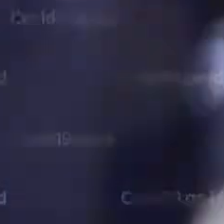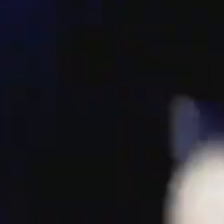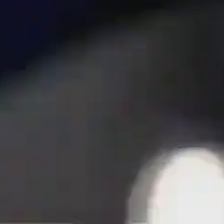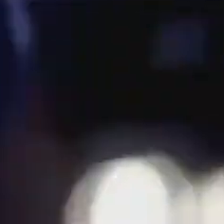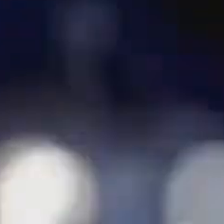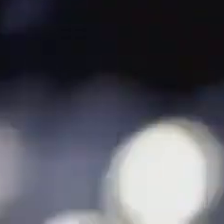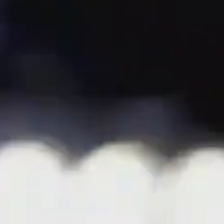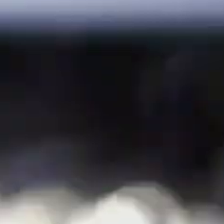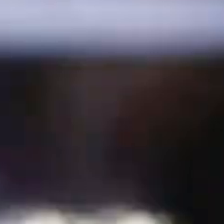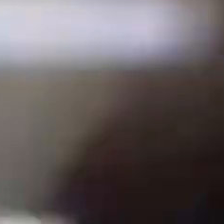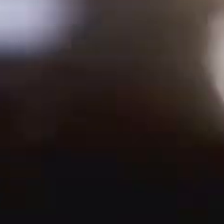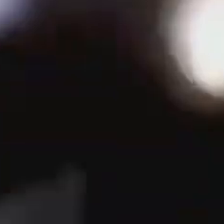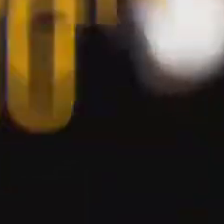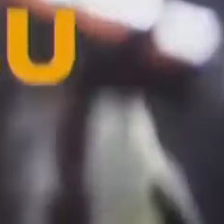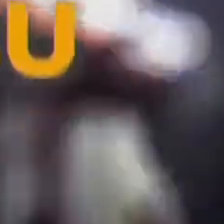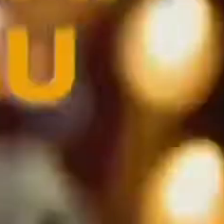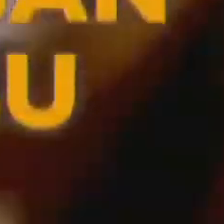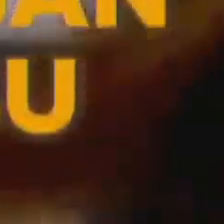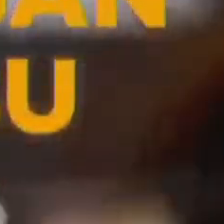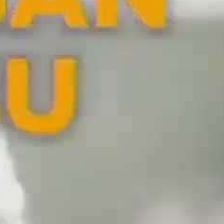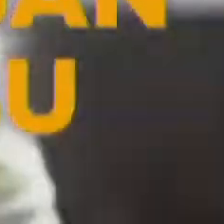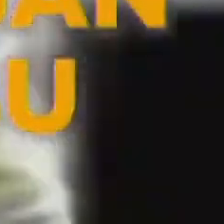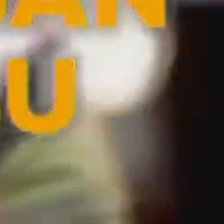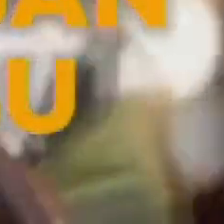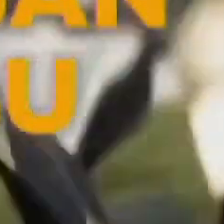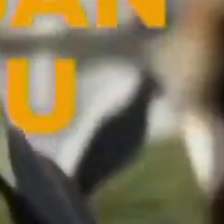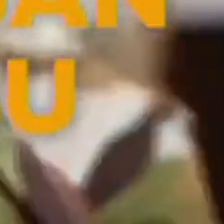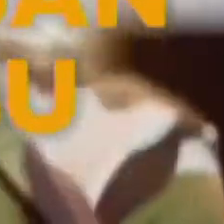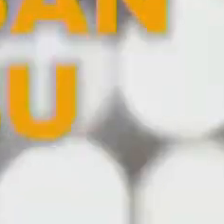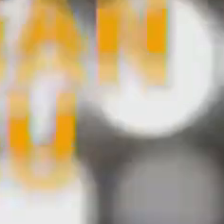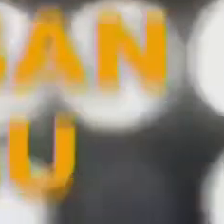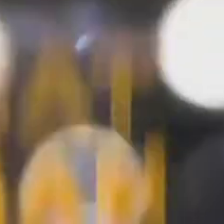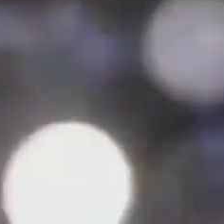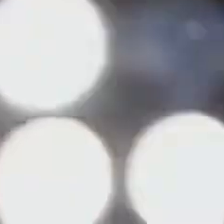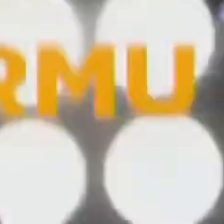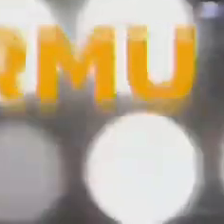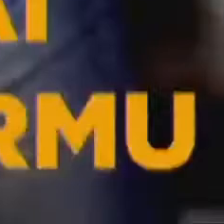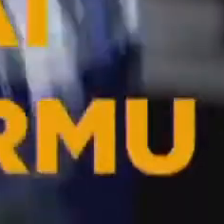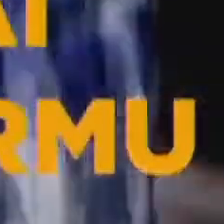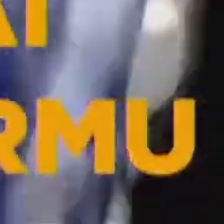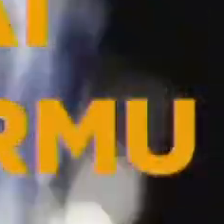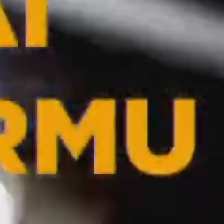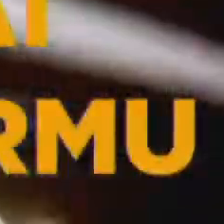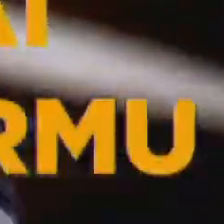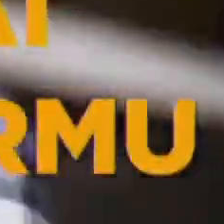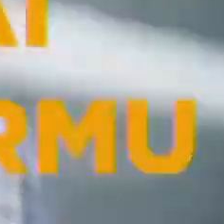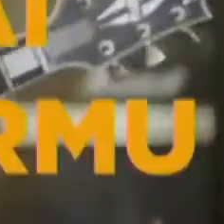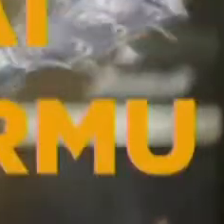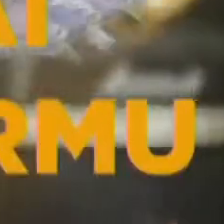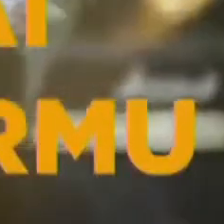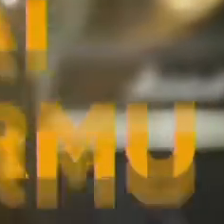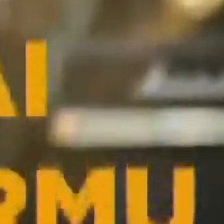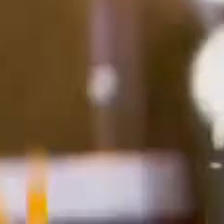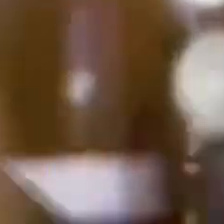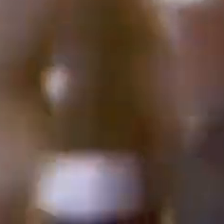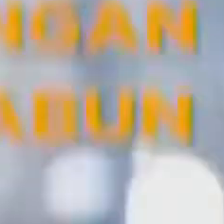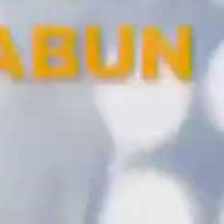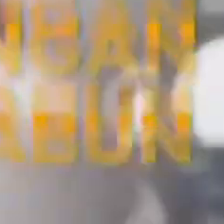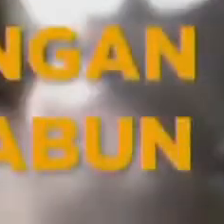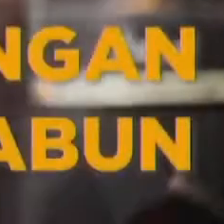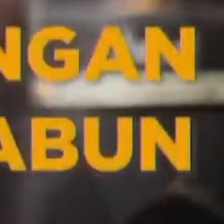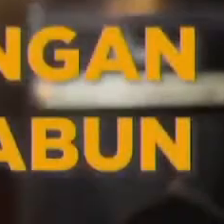Hai hijau pekarangan Ibu Bagaimana kamu